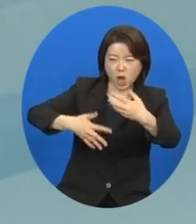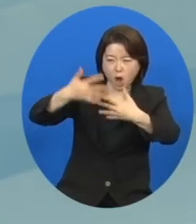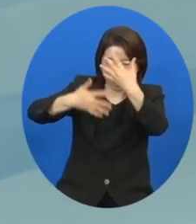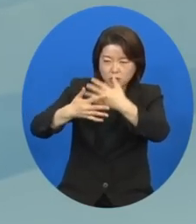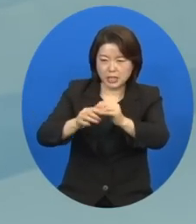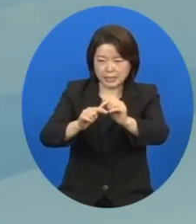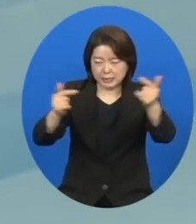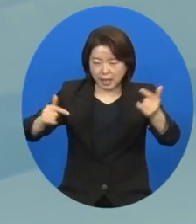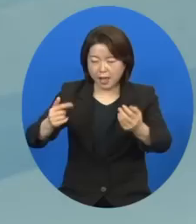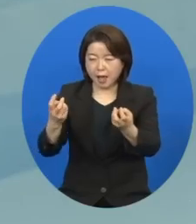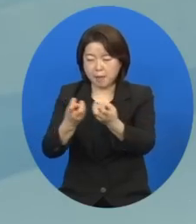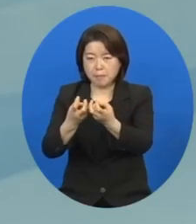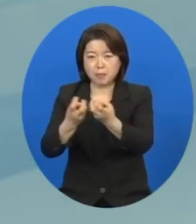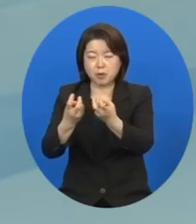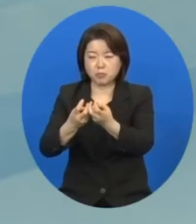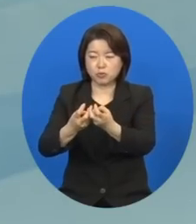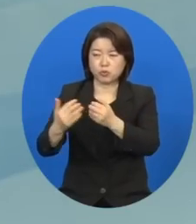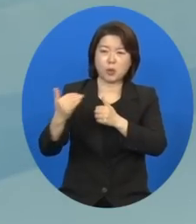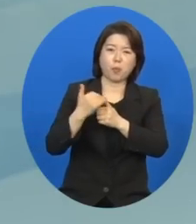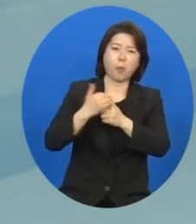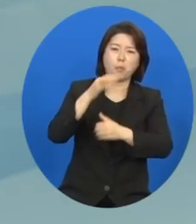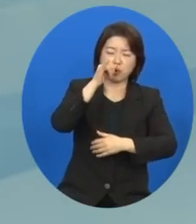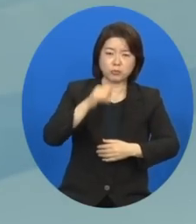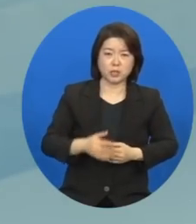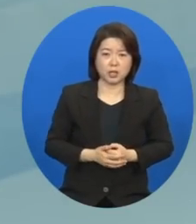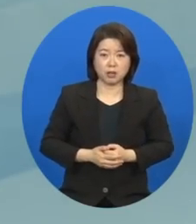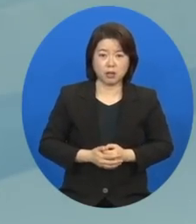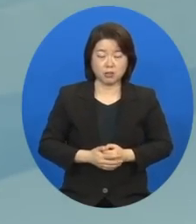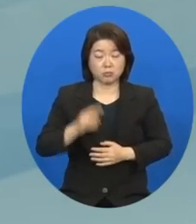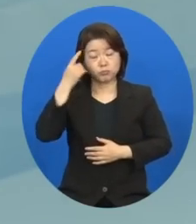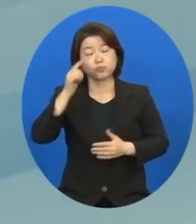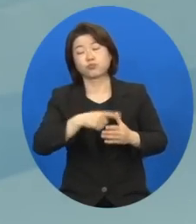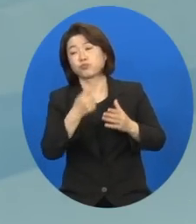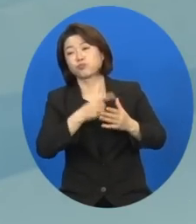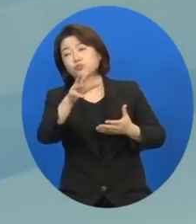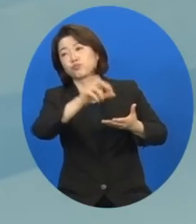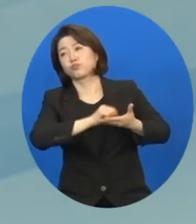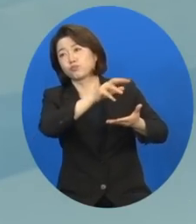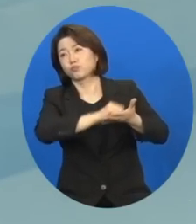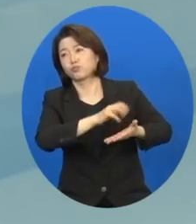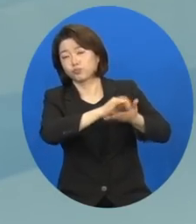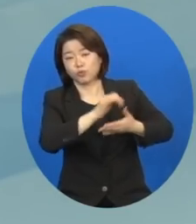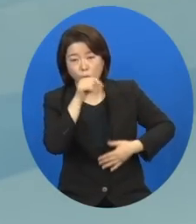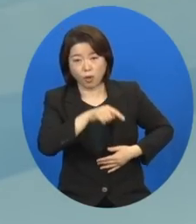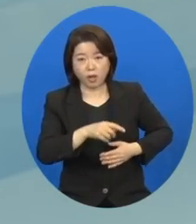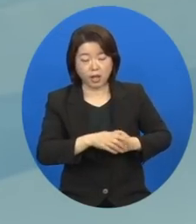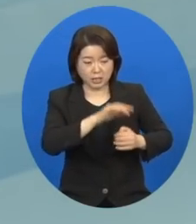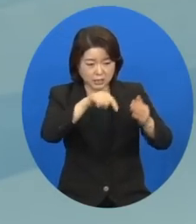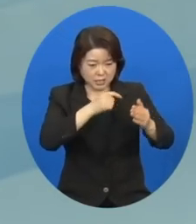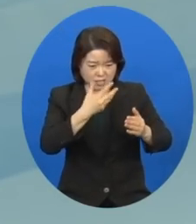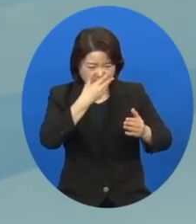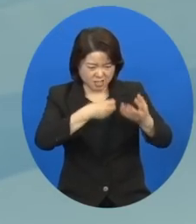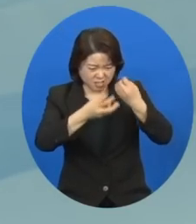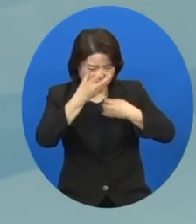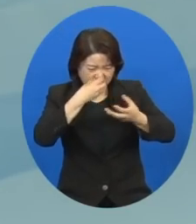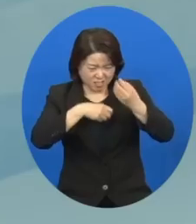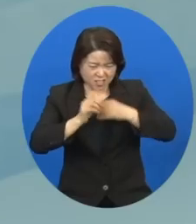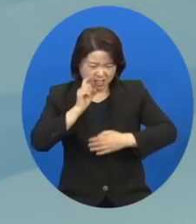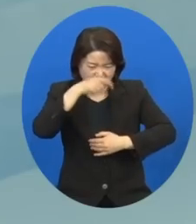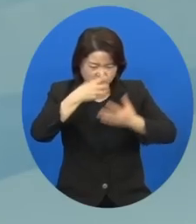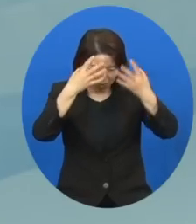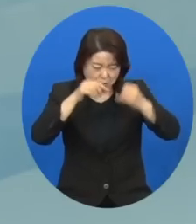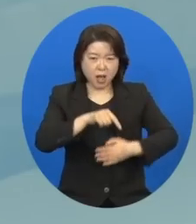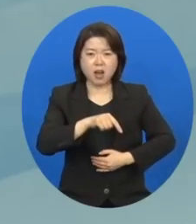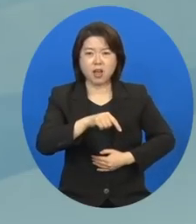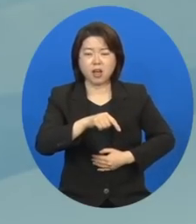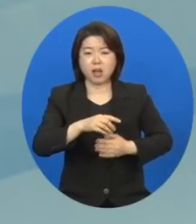방식으로 우리를 공격하는지 모릅니다. 우리는 무의식적으로 그걸 받아들이죠. 그 안에 정말 쓰레기와 같은 것들이 참 많이 있어요.